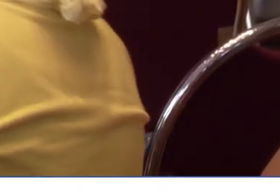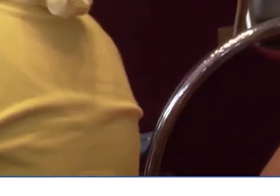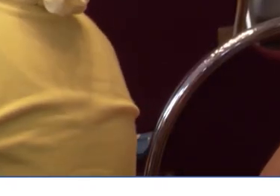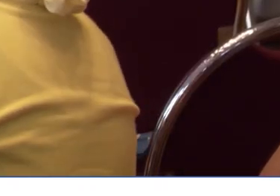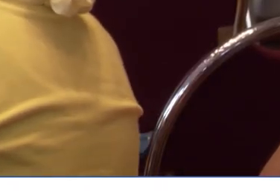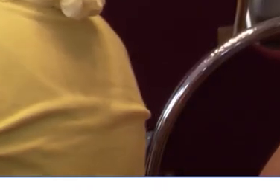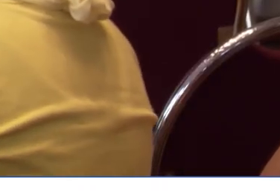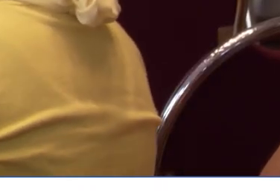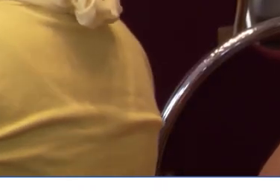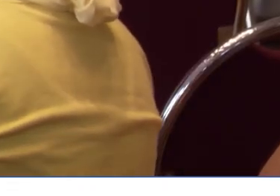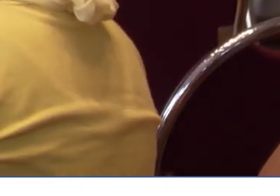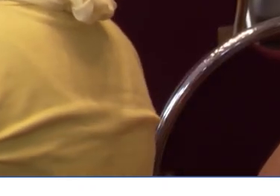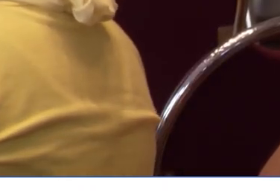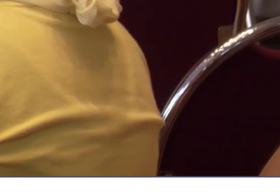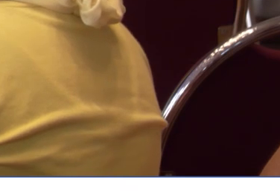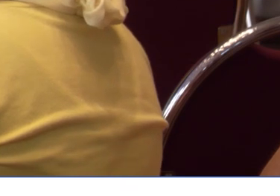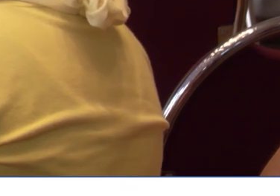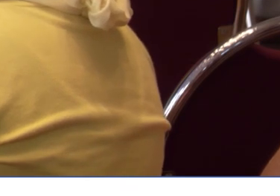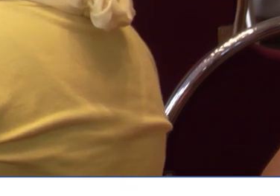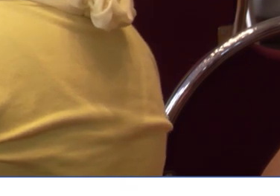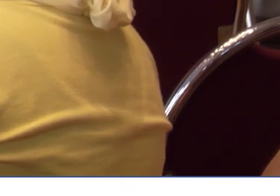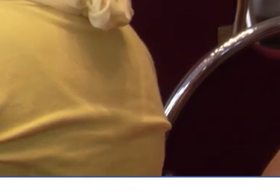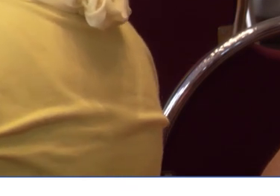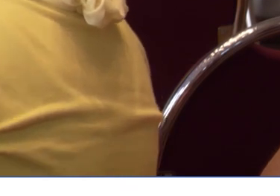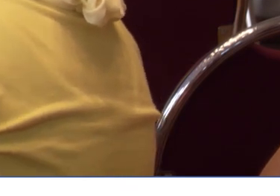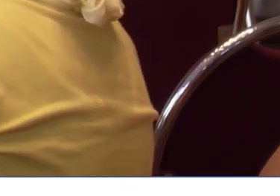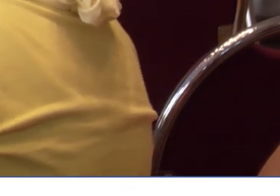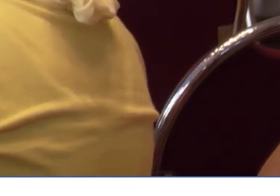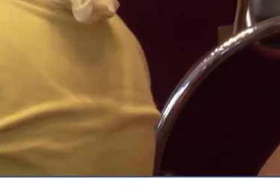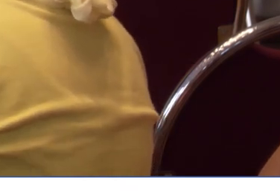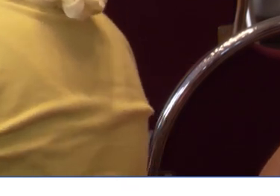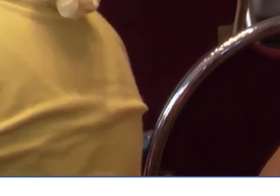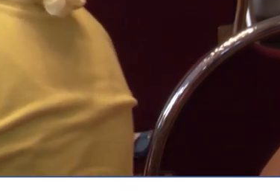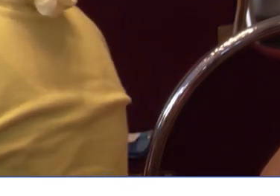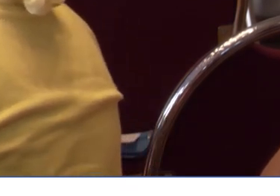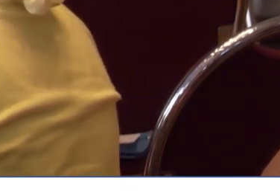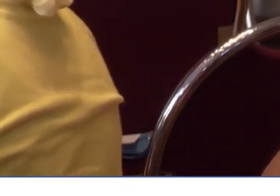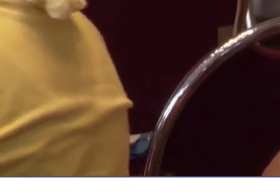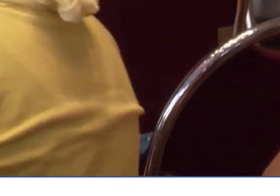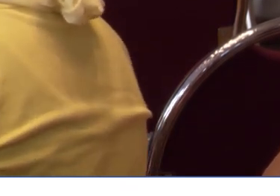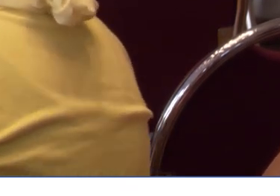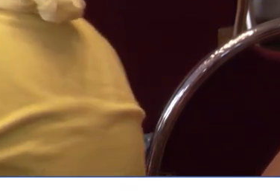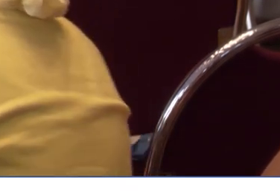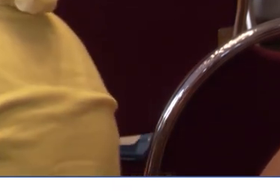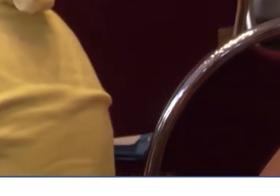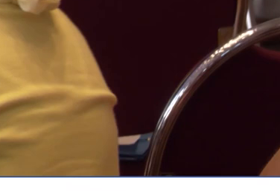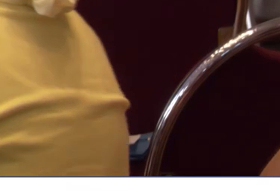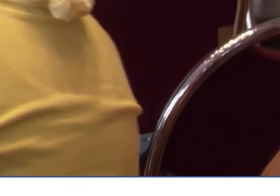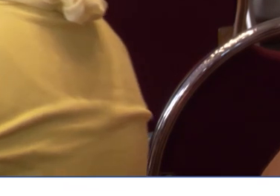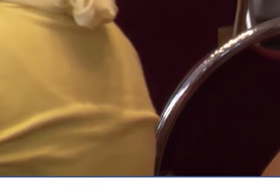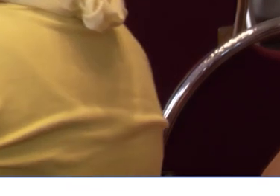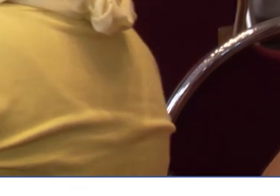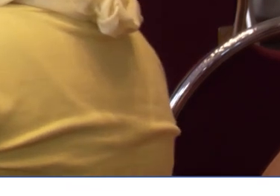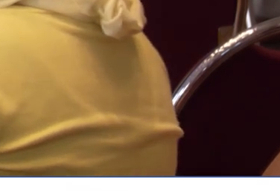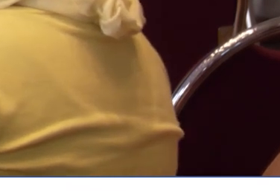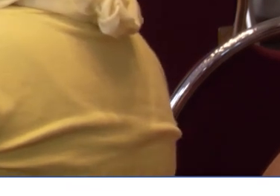auch nicht in der Wäsche aufhängen ne so in dieser Bandbreite das heißt also wir haben ein erziehungsbecher drin muss ich sagen mit sehr viel Stunden